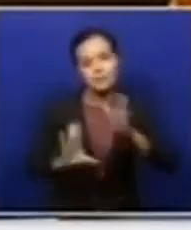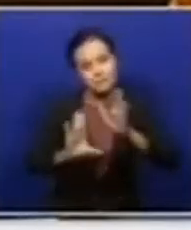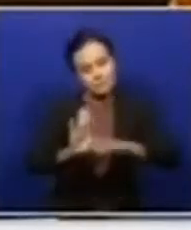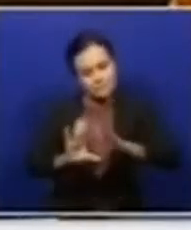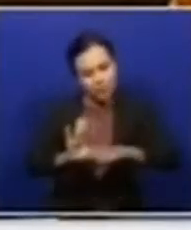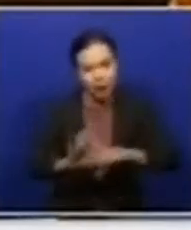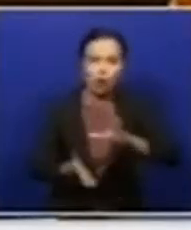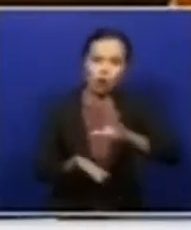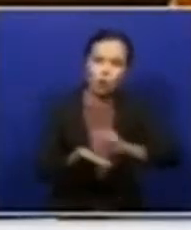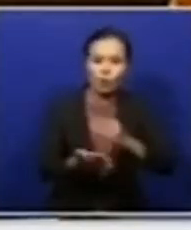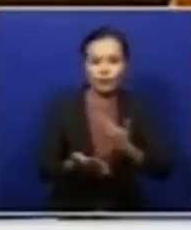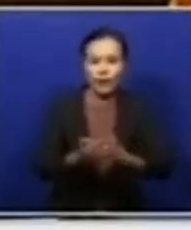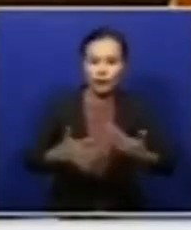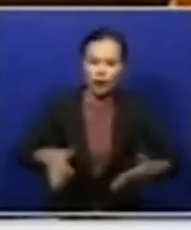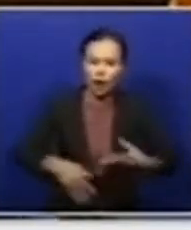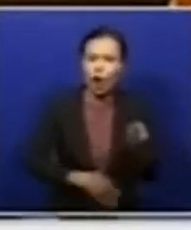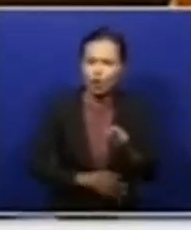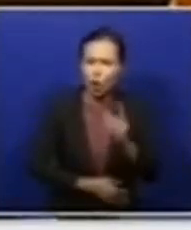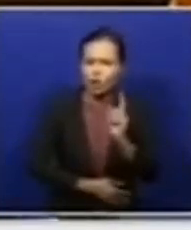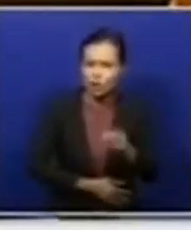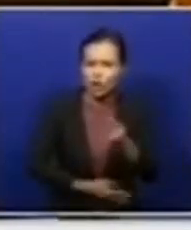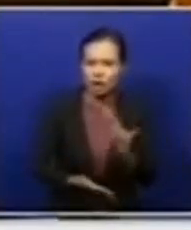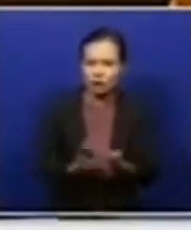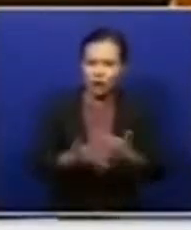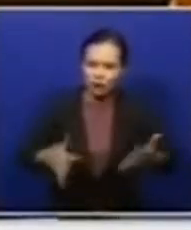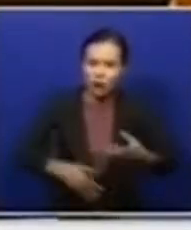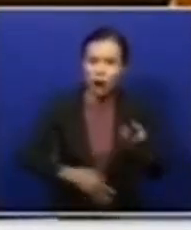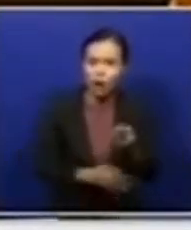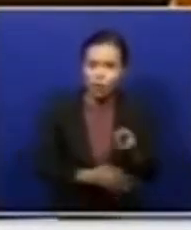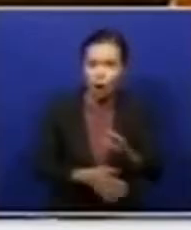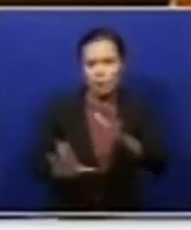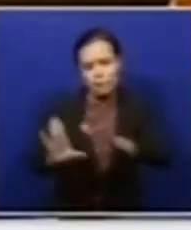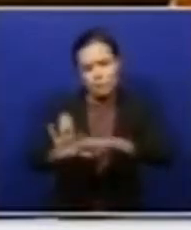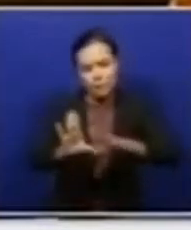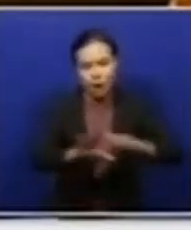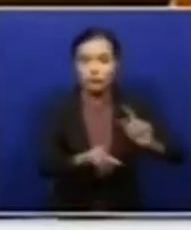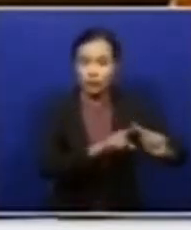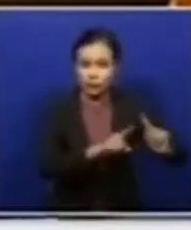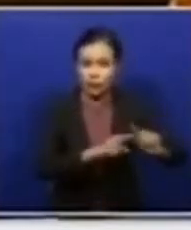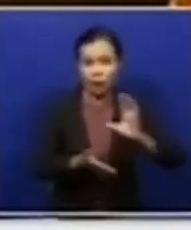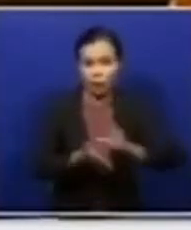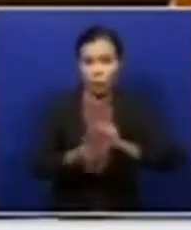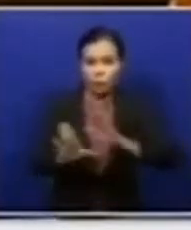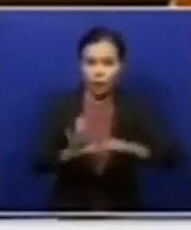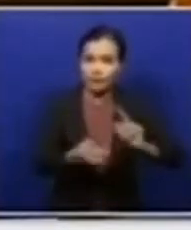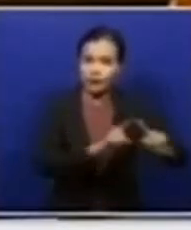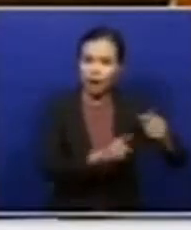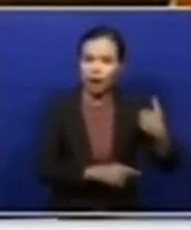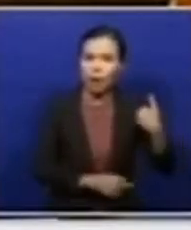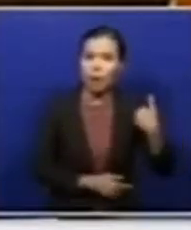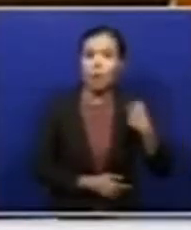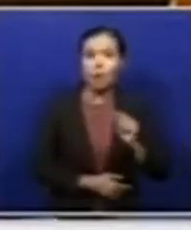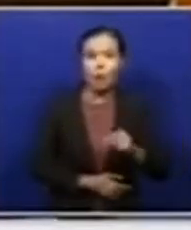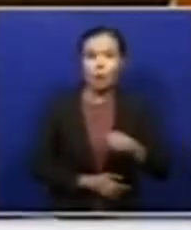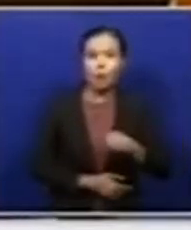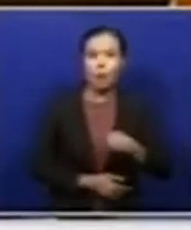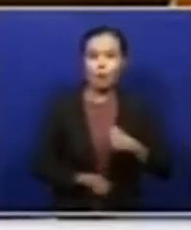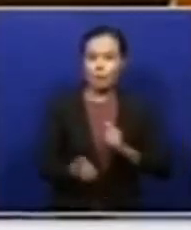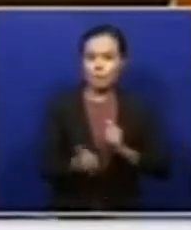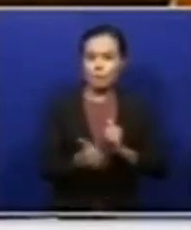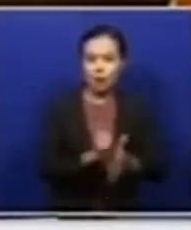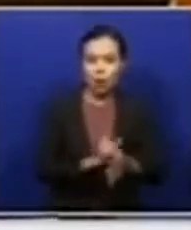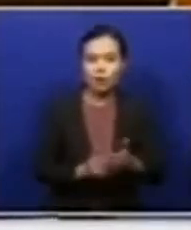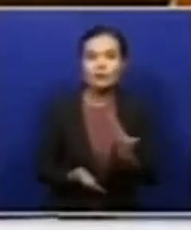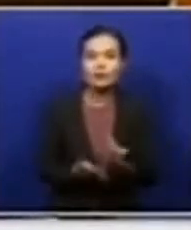ะครับรายได้น้อยจริงๆเป็นผู้มีรายได้น้อยที่ได้มีการลงทะเบียนต่างๆแต่เอาจริงครับผมมาไม่ทันตอนที่ท่านใช้งบประมาณไม่ได้เป็นส.